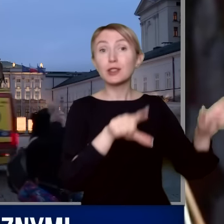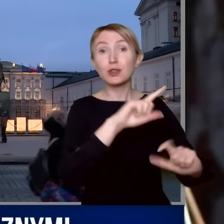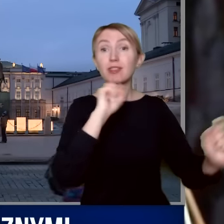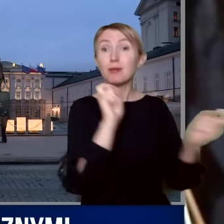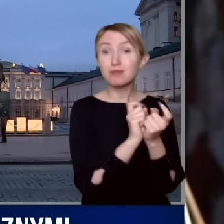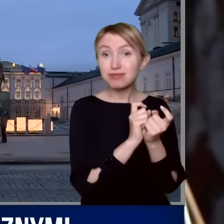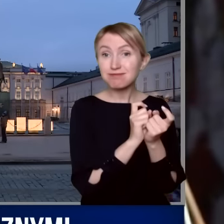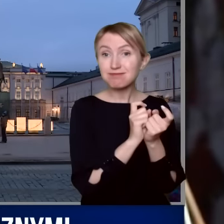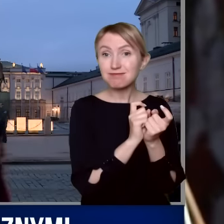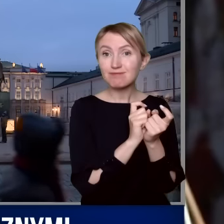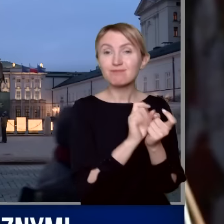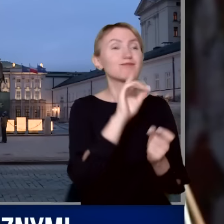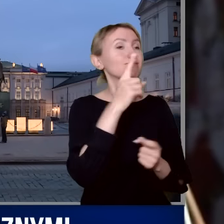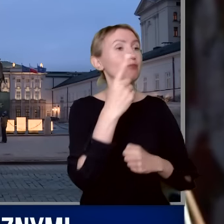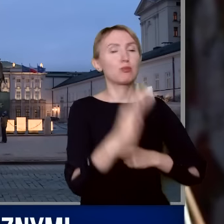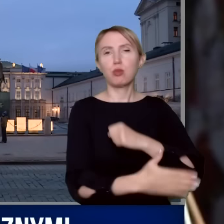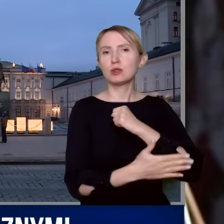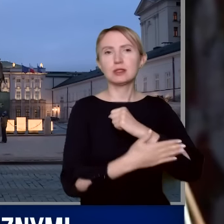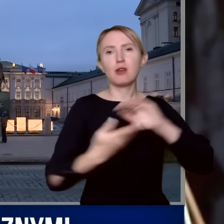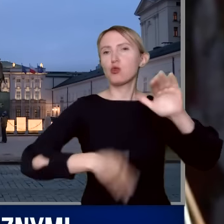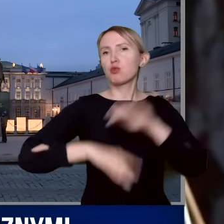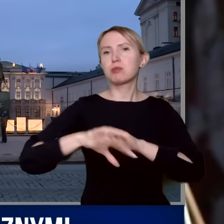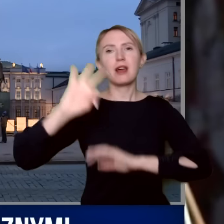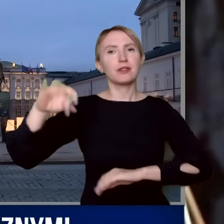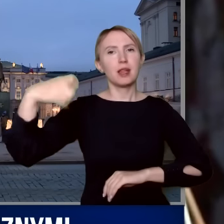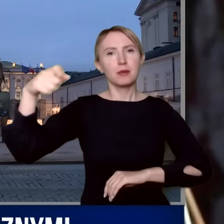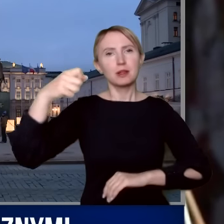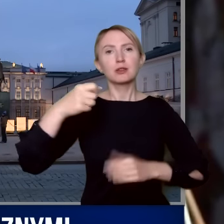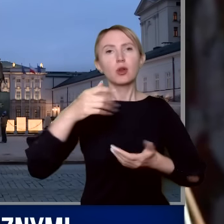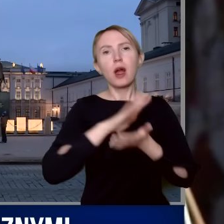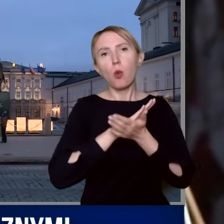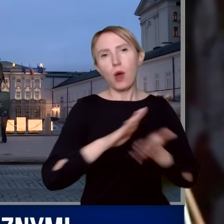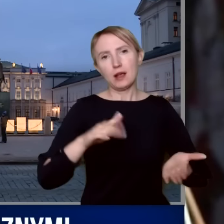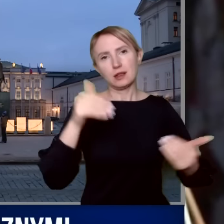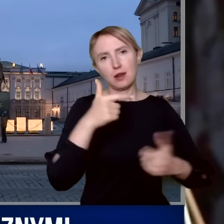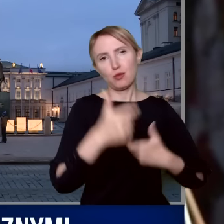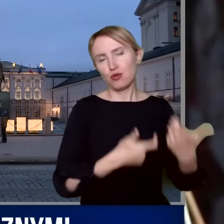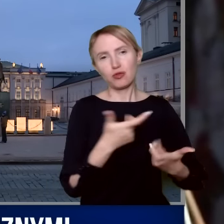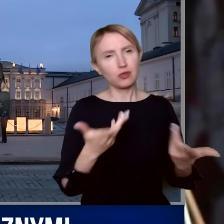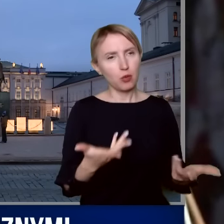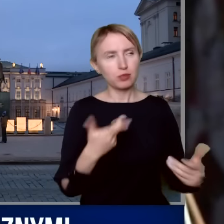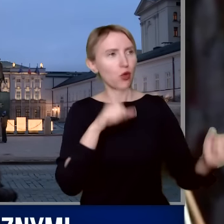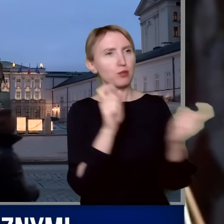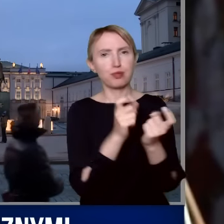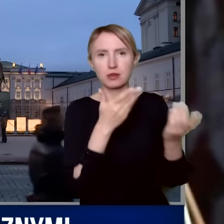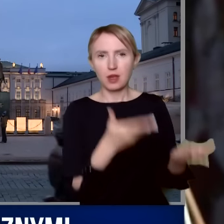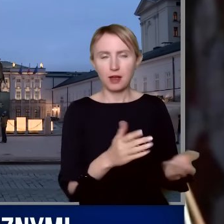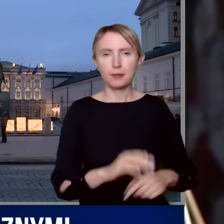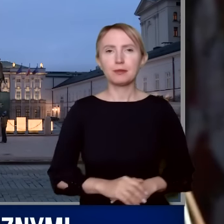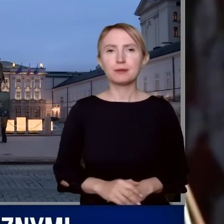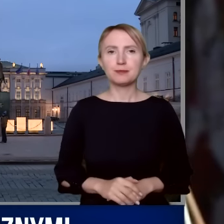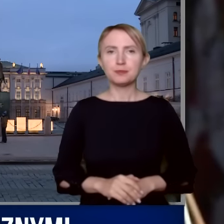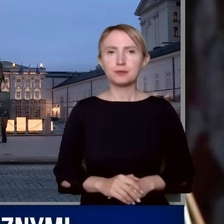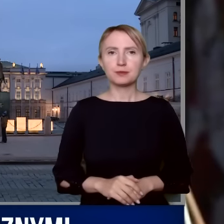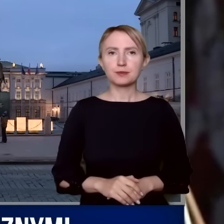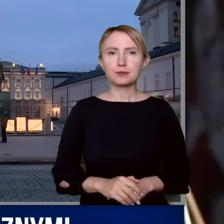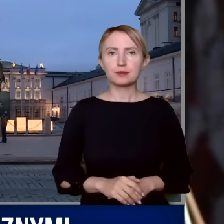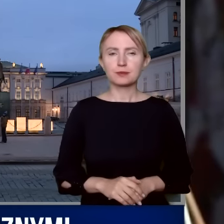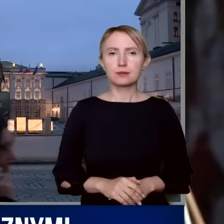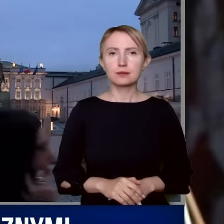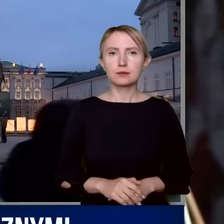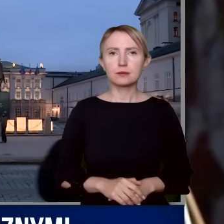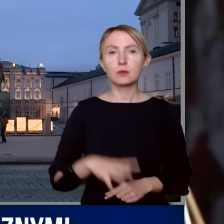jedną z fundamentalnych prerogatyw pana prezydenta, czyli akt łaski. Niestety. Więc tak to się skończyło. To byli